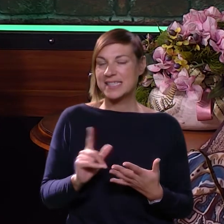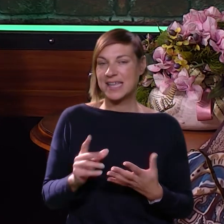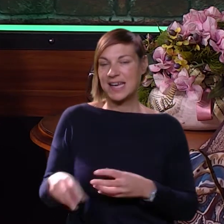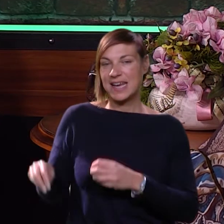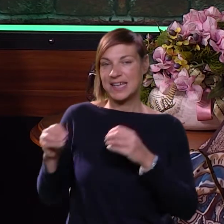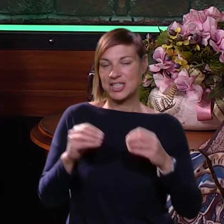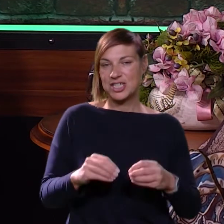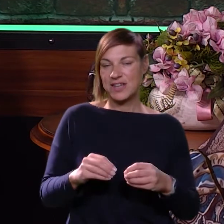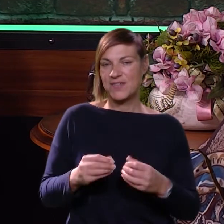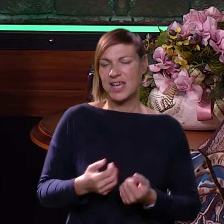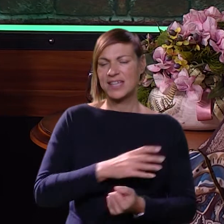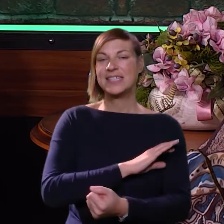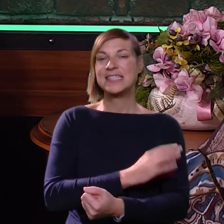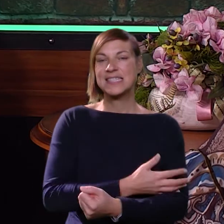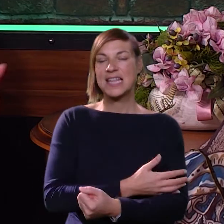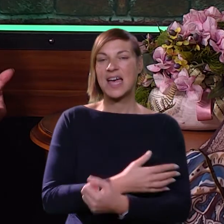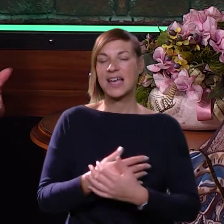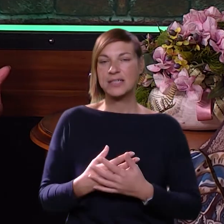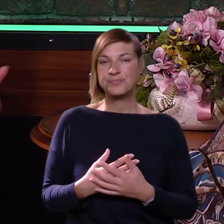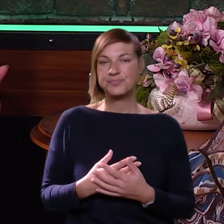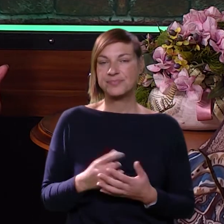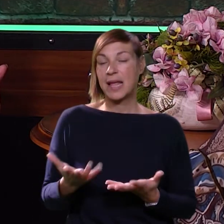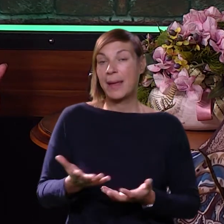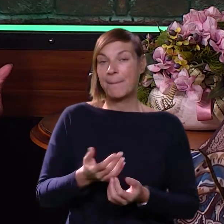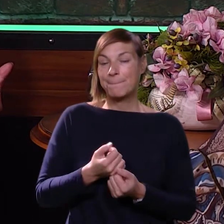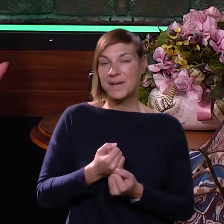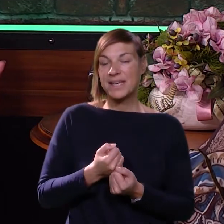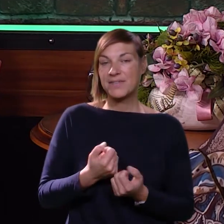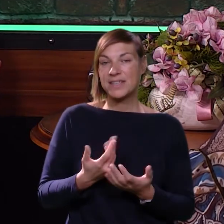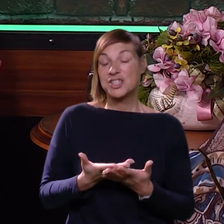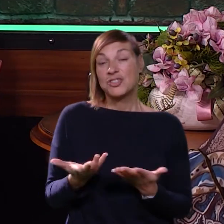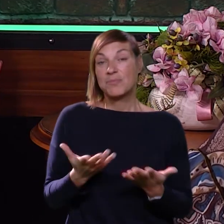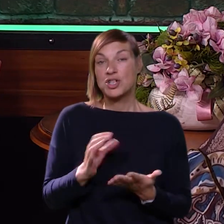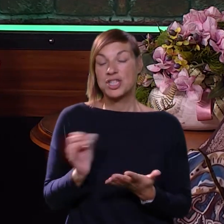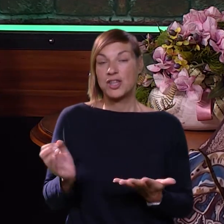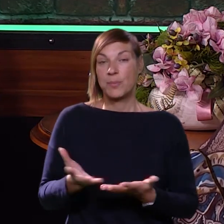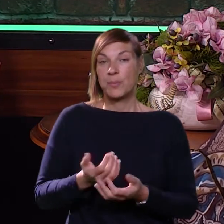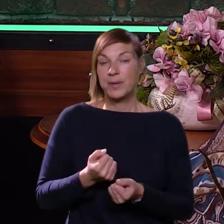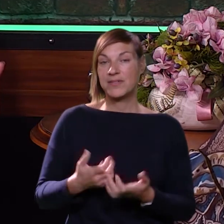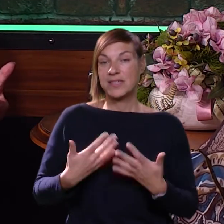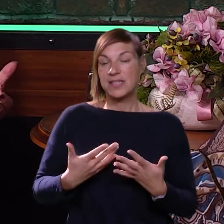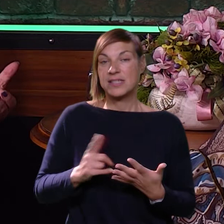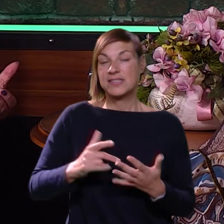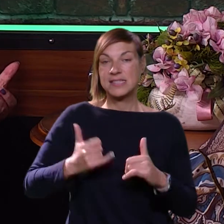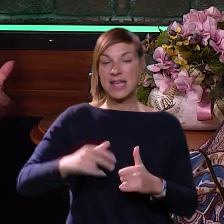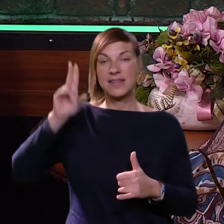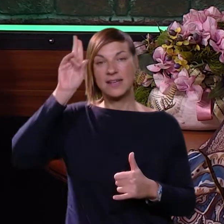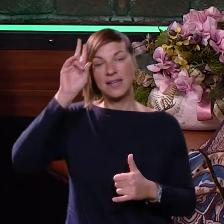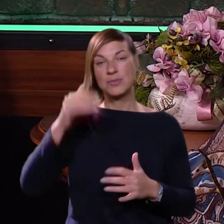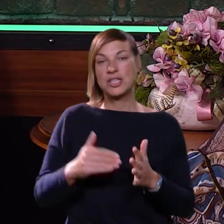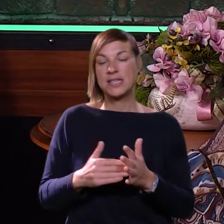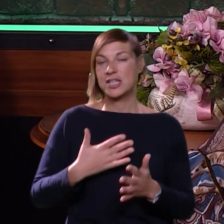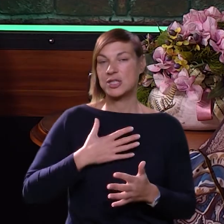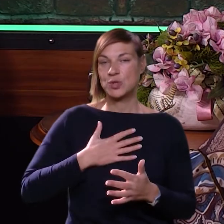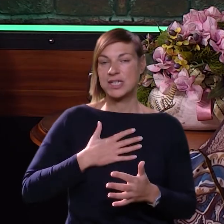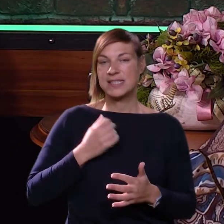misliš da se neće vratiti snaga, da više nećeš... Prihvatiš u stvari, što je možda dobro, da prihvatiš da jednostavno sad ne možeš, da sad